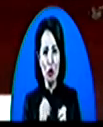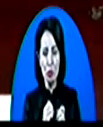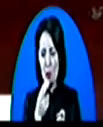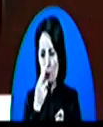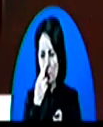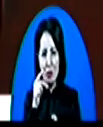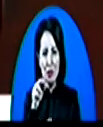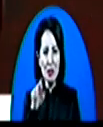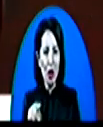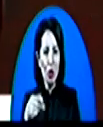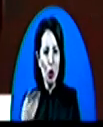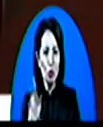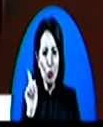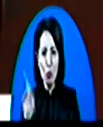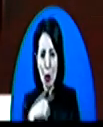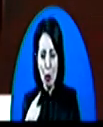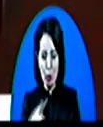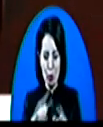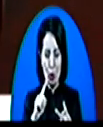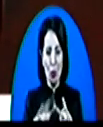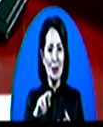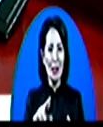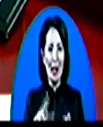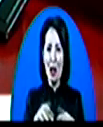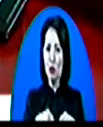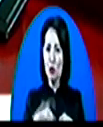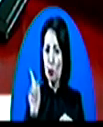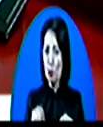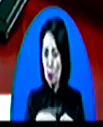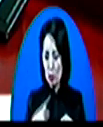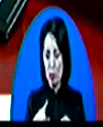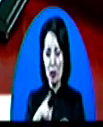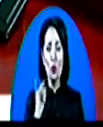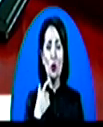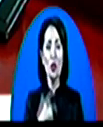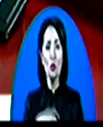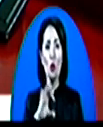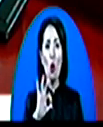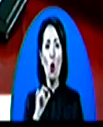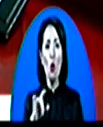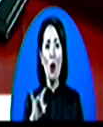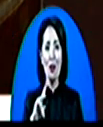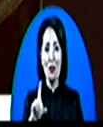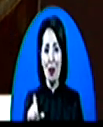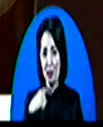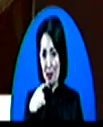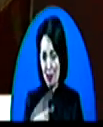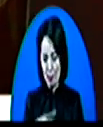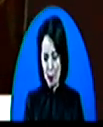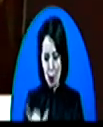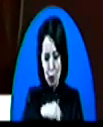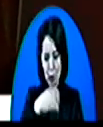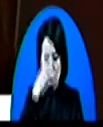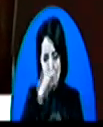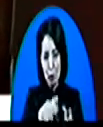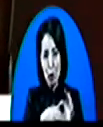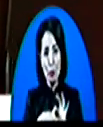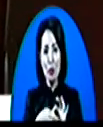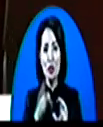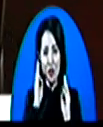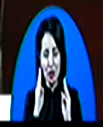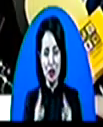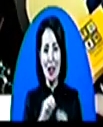болохгүй. Мөн хэн нэгэн ял завшиж болохгүй гэдгийг улсын хурлын гишүүн Оюу Эрдэнэ хэлж байна. Цаашдаа ч улс төрийн хүрээнд шийдвэрлэх асуудал байгааг хүндсэн